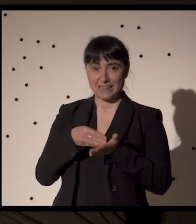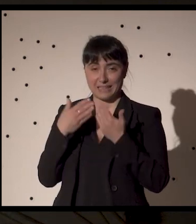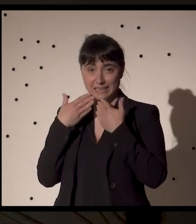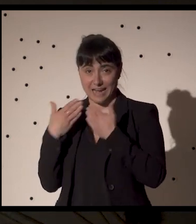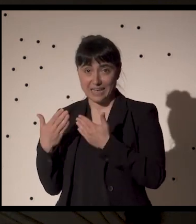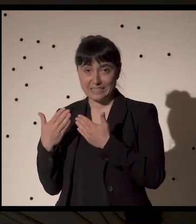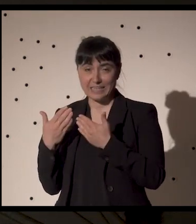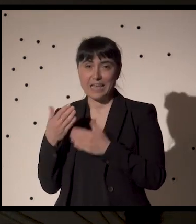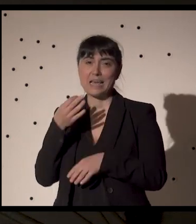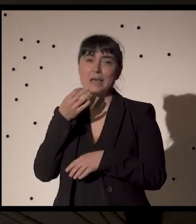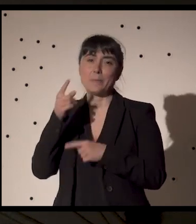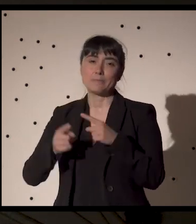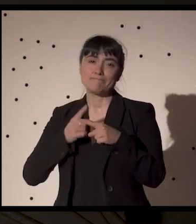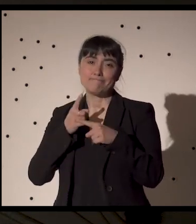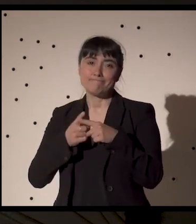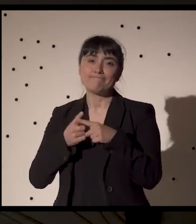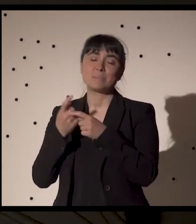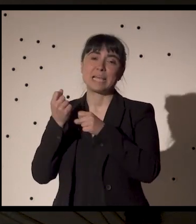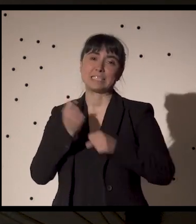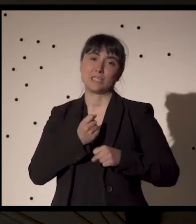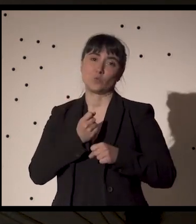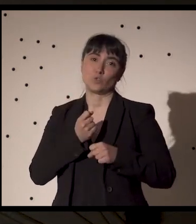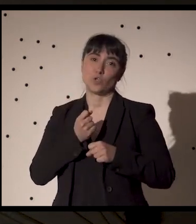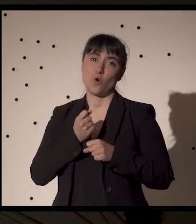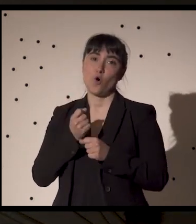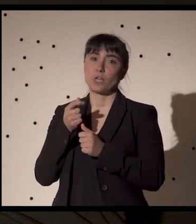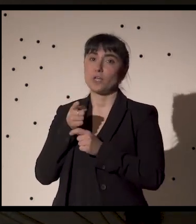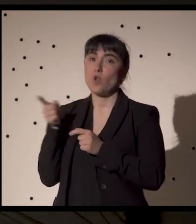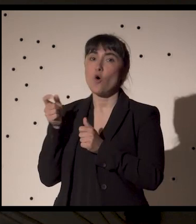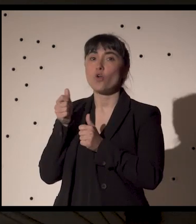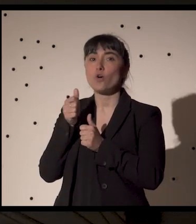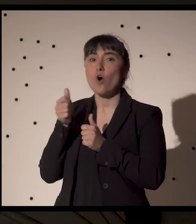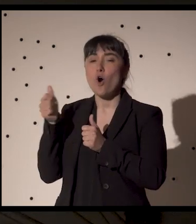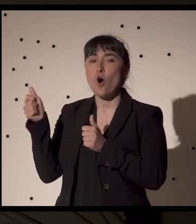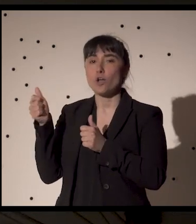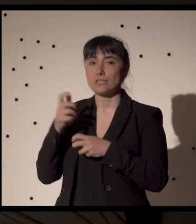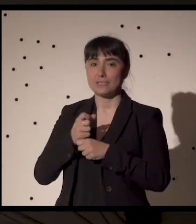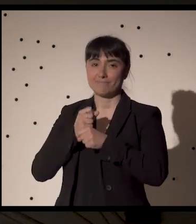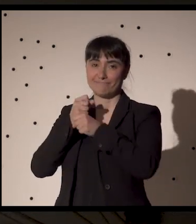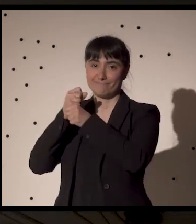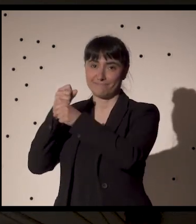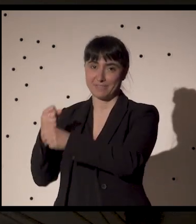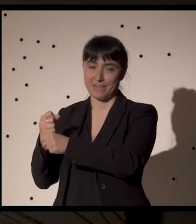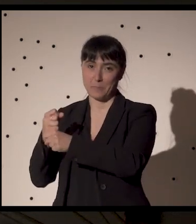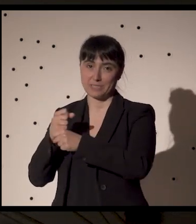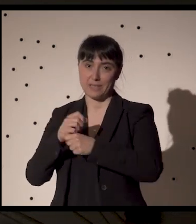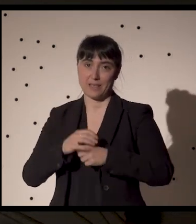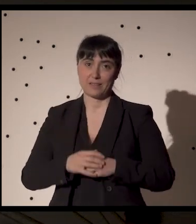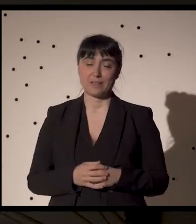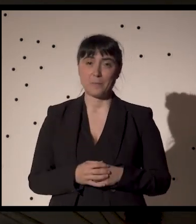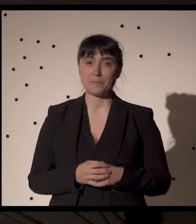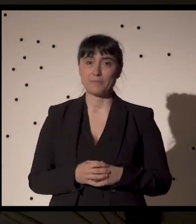alle istituzioni che ciascuno di loro rappresenta queste istituzioni che